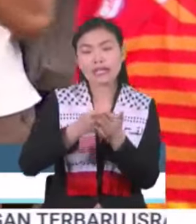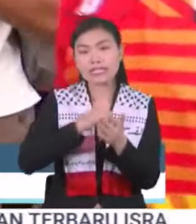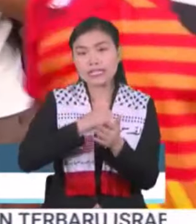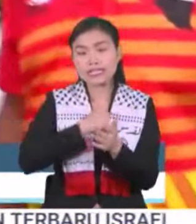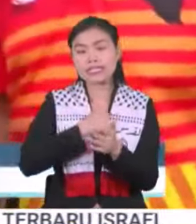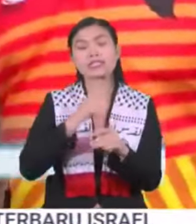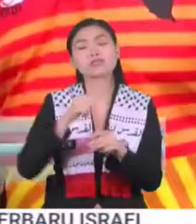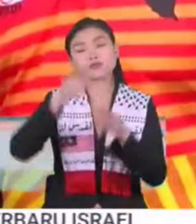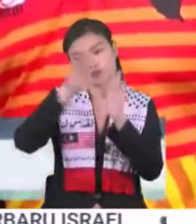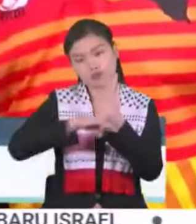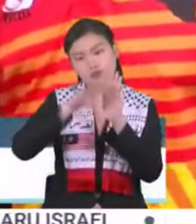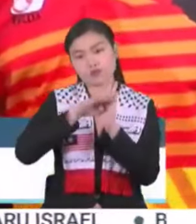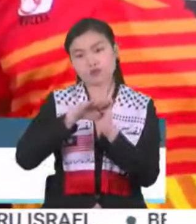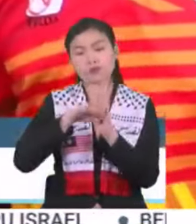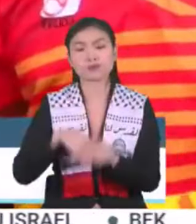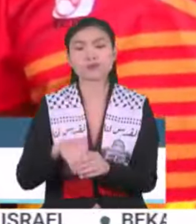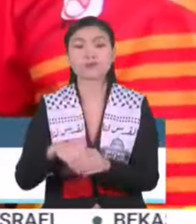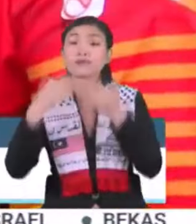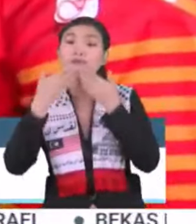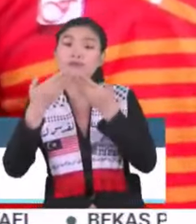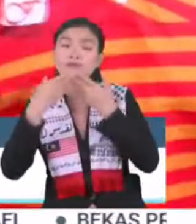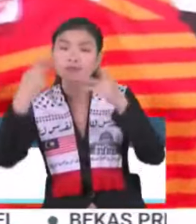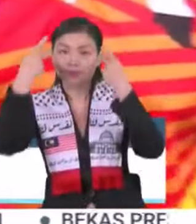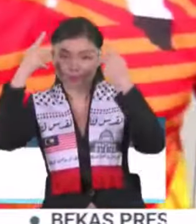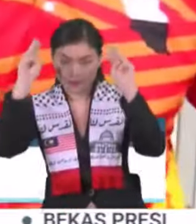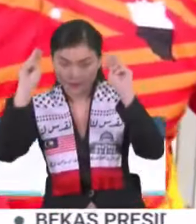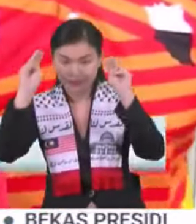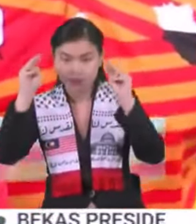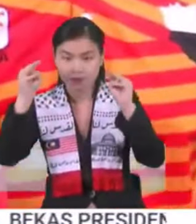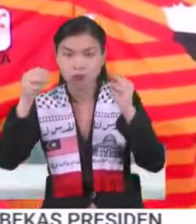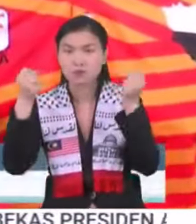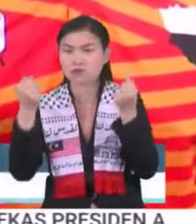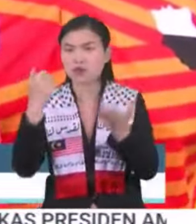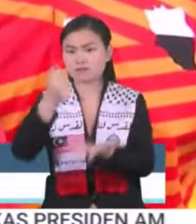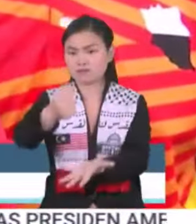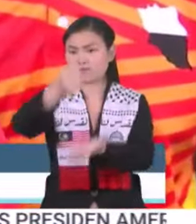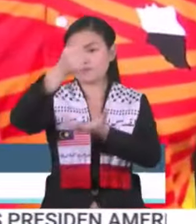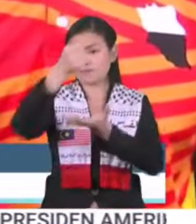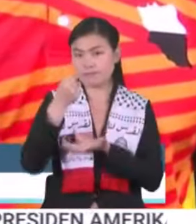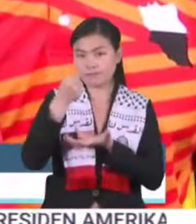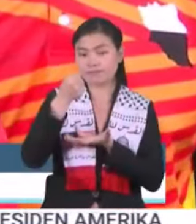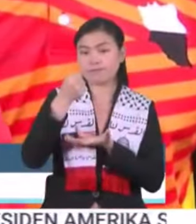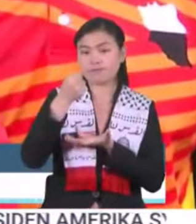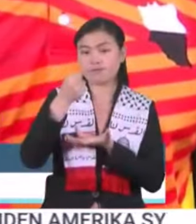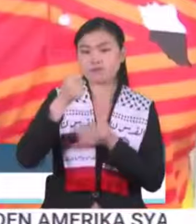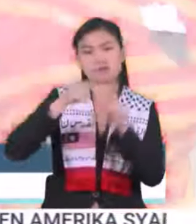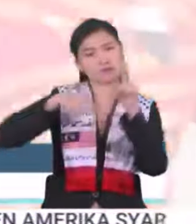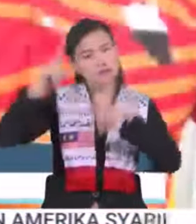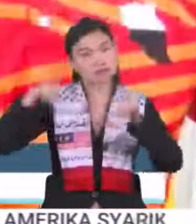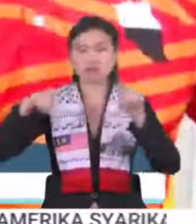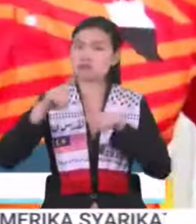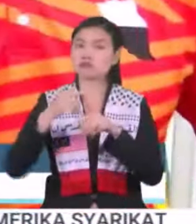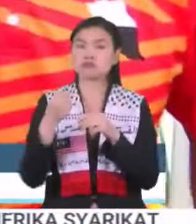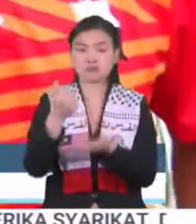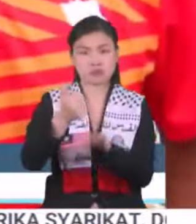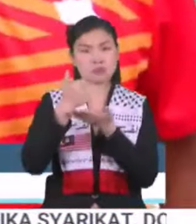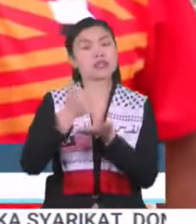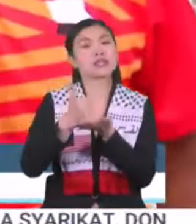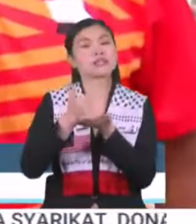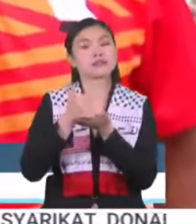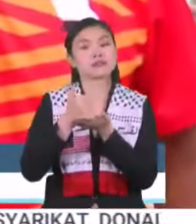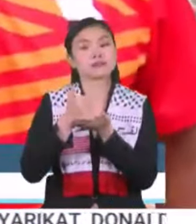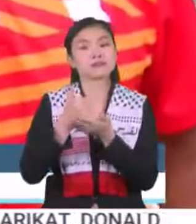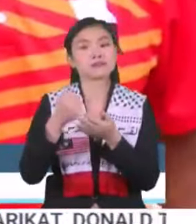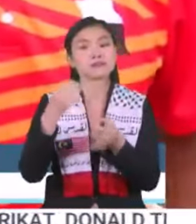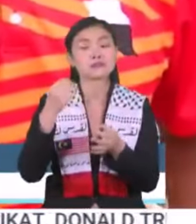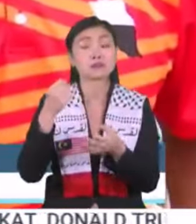Felda berterima kasih banyak-banyak pada PM kerana banyak memberi sumbangan macam-macam itulah. Ialah maknanya dengan